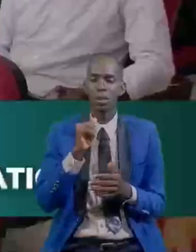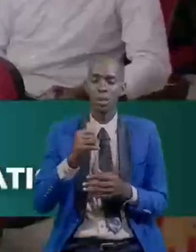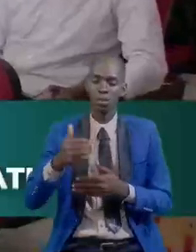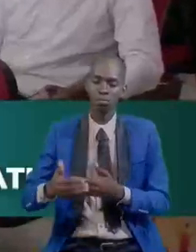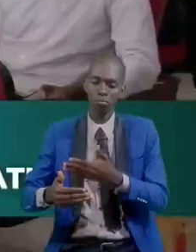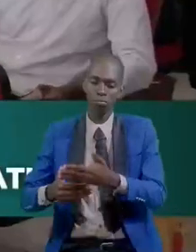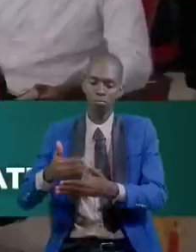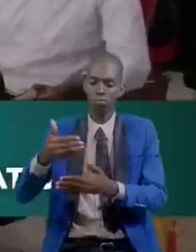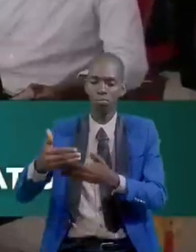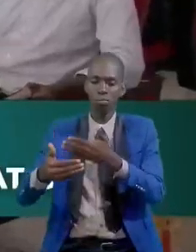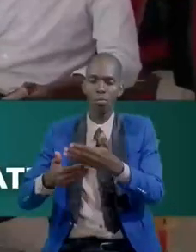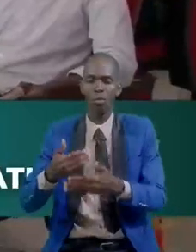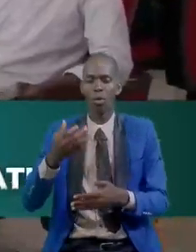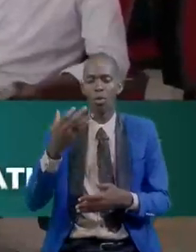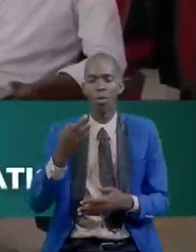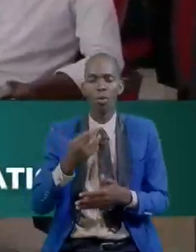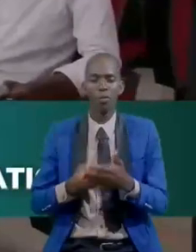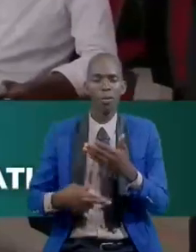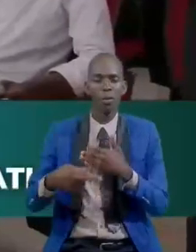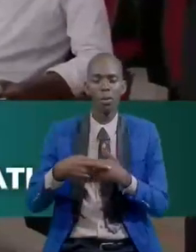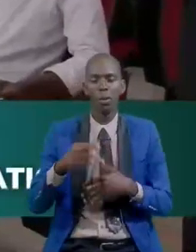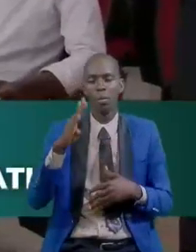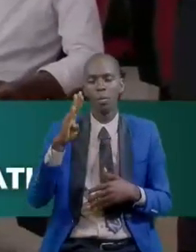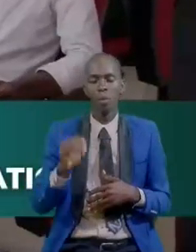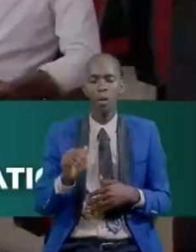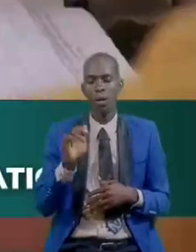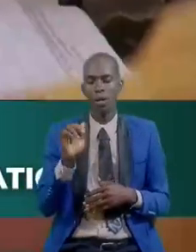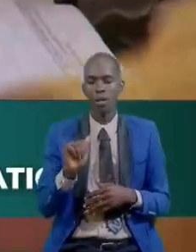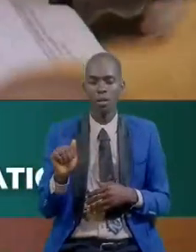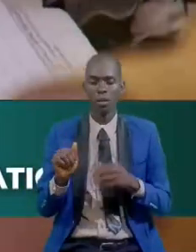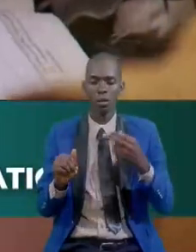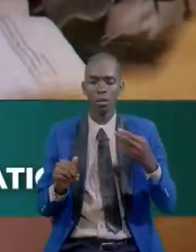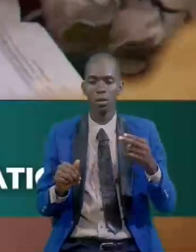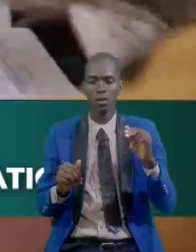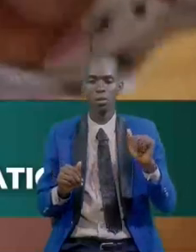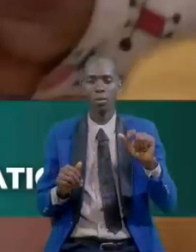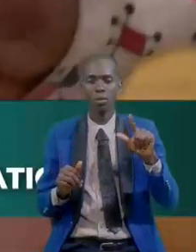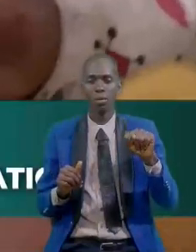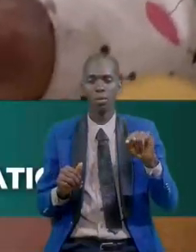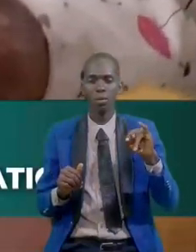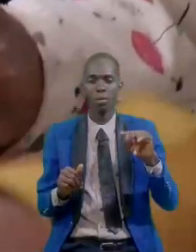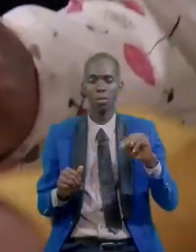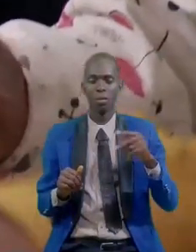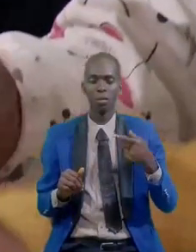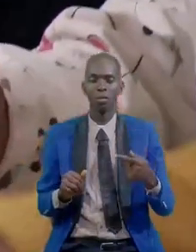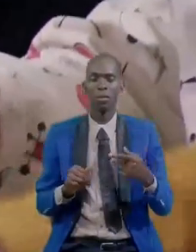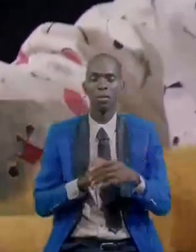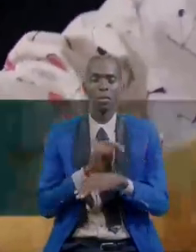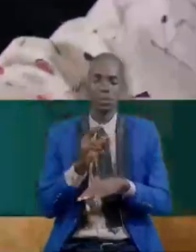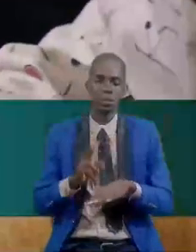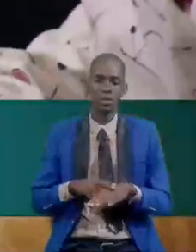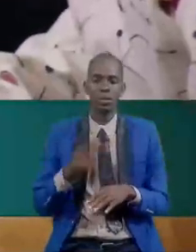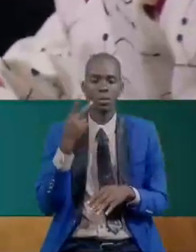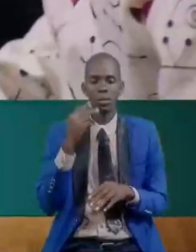de restauration d'une nation chancelante. En 1er roi 18,